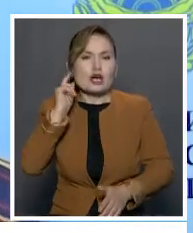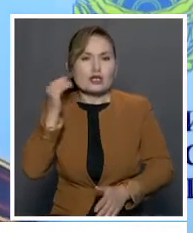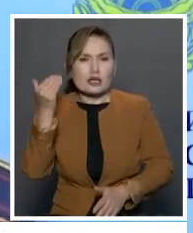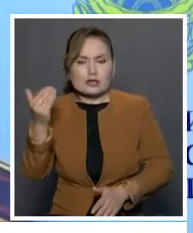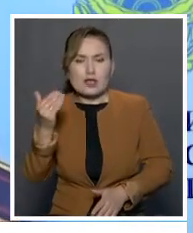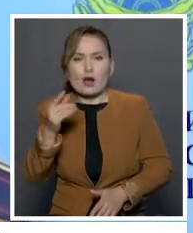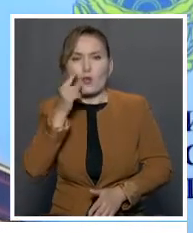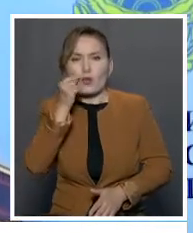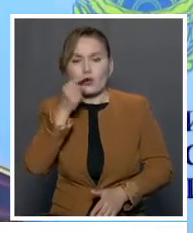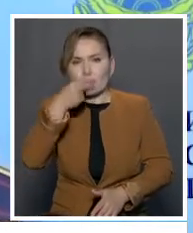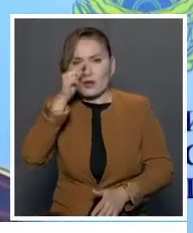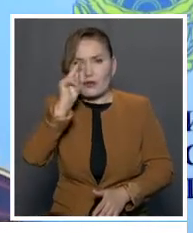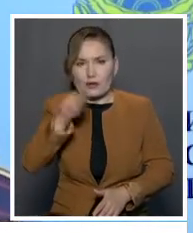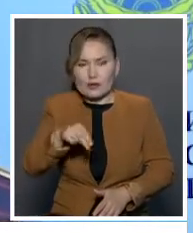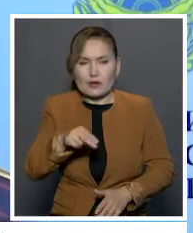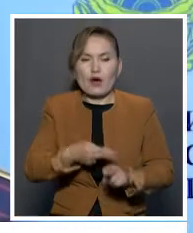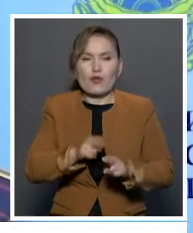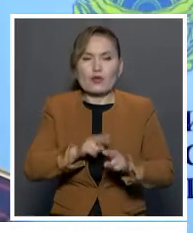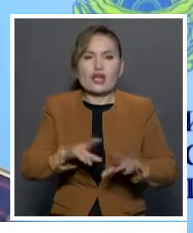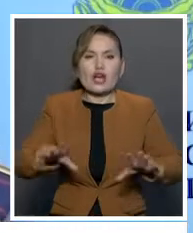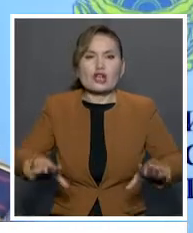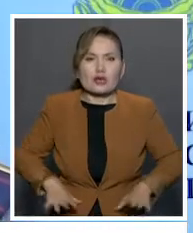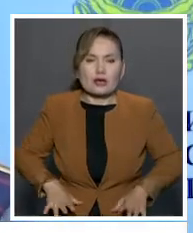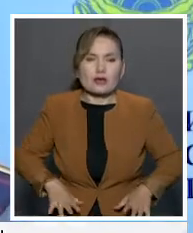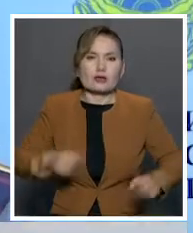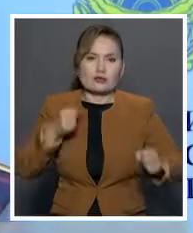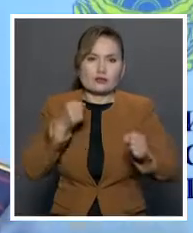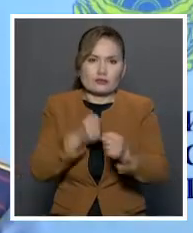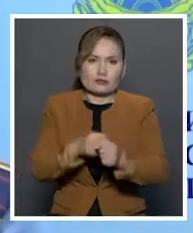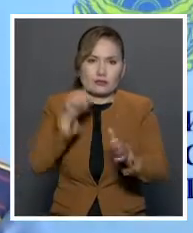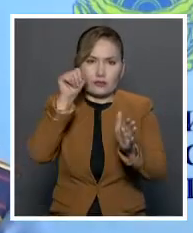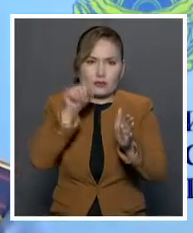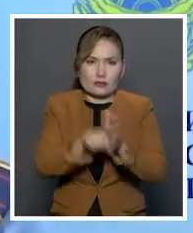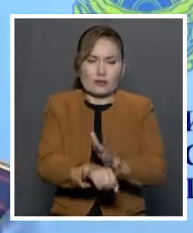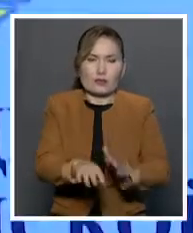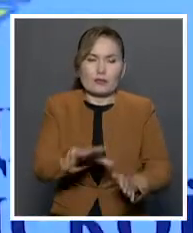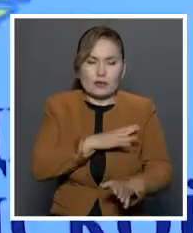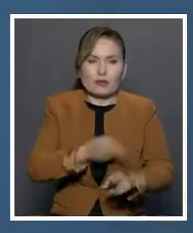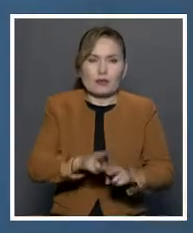туралы кодекстің 615-ші бабы 1-ші бөлігі бойынша әкімшілік хаттама толтырылды.